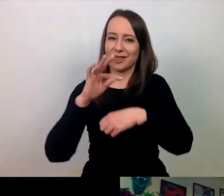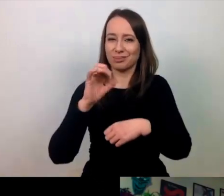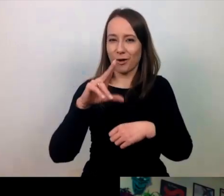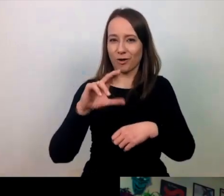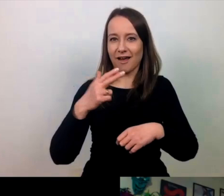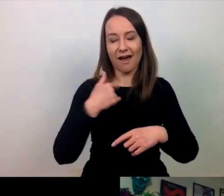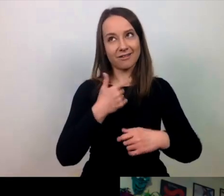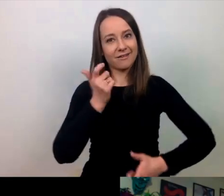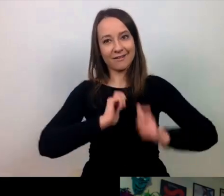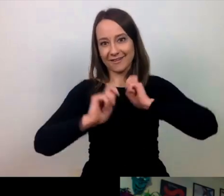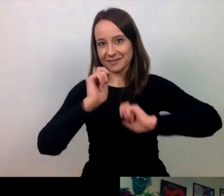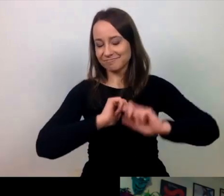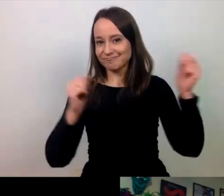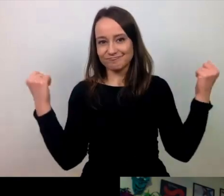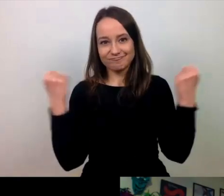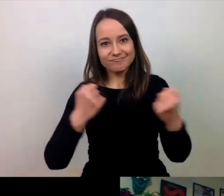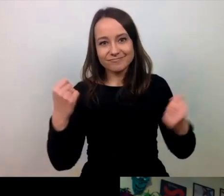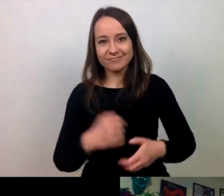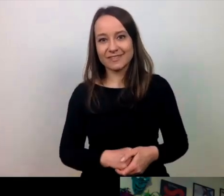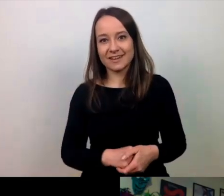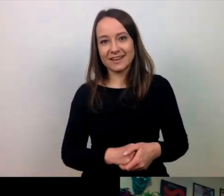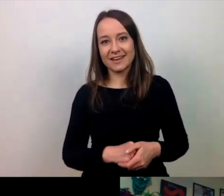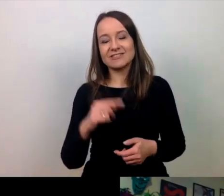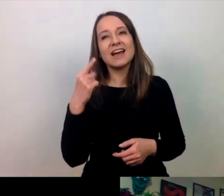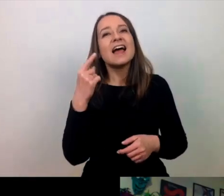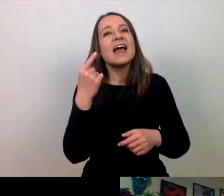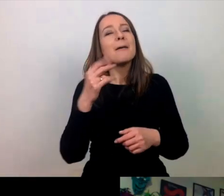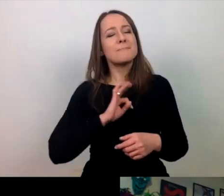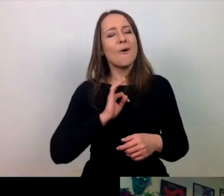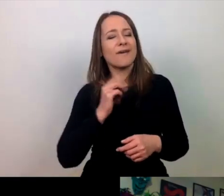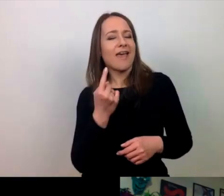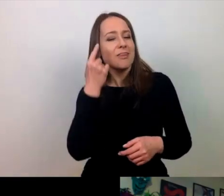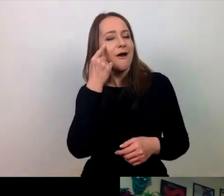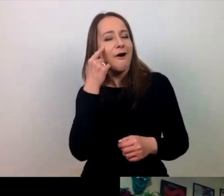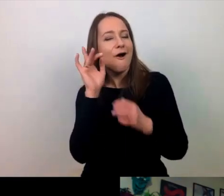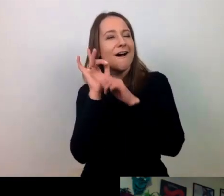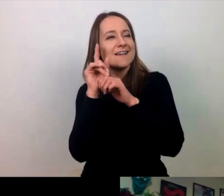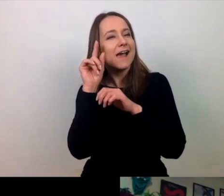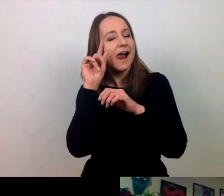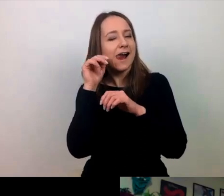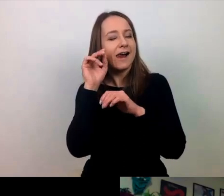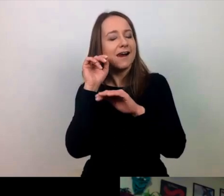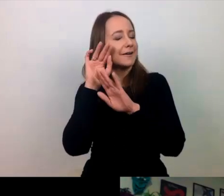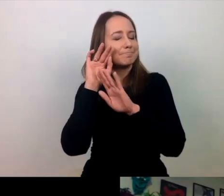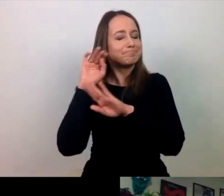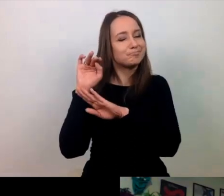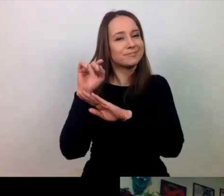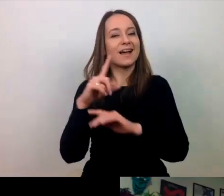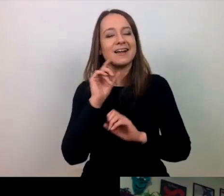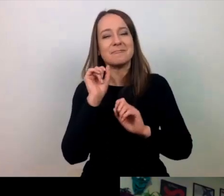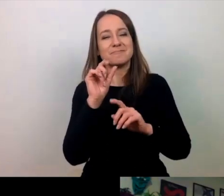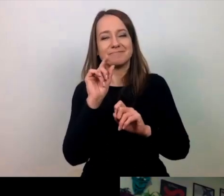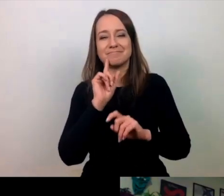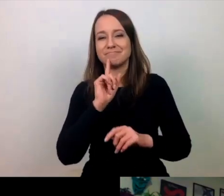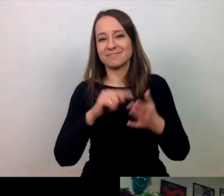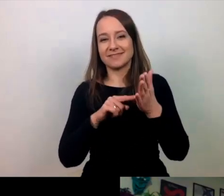cieszyło bardziej tak, że jedno oko to krytyczne byłam w stanie momentami przymknąć, no ale tak bym to